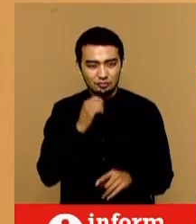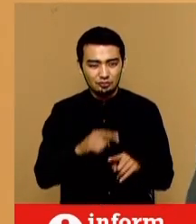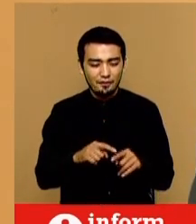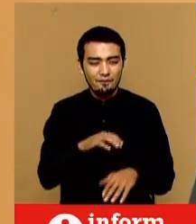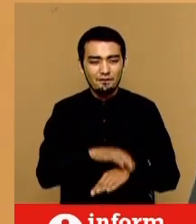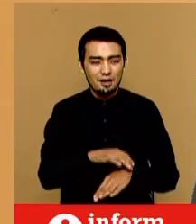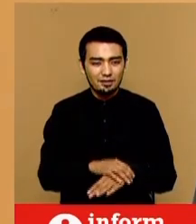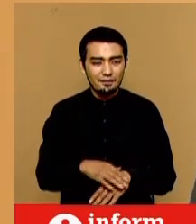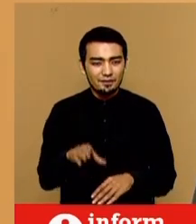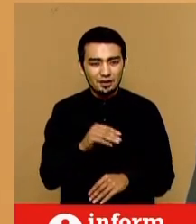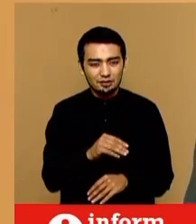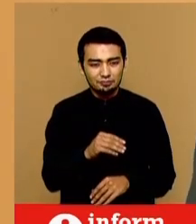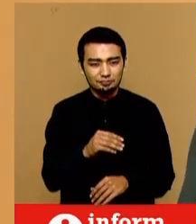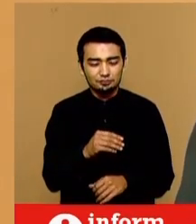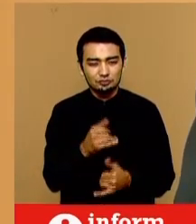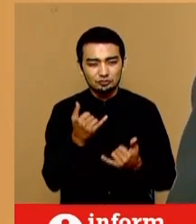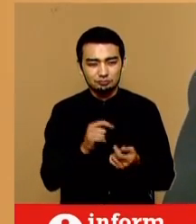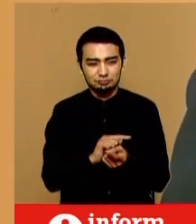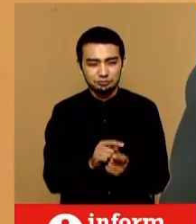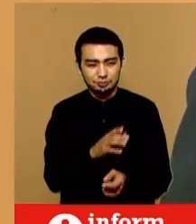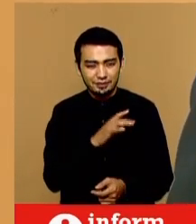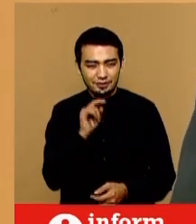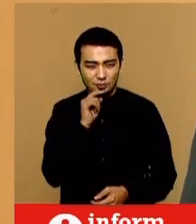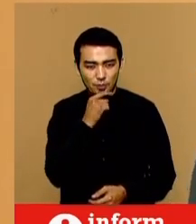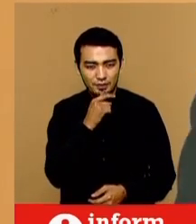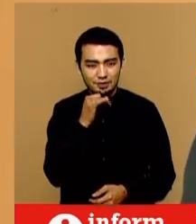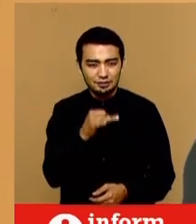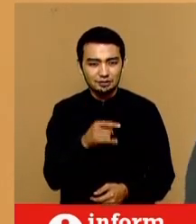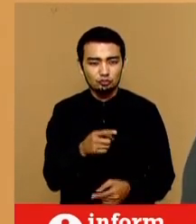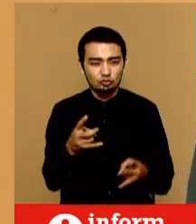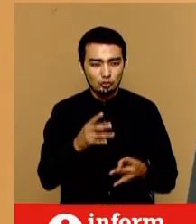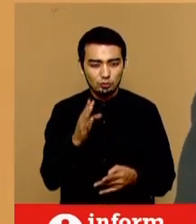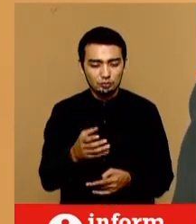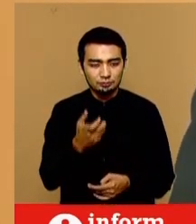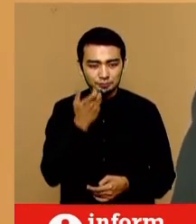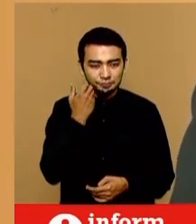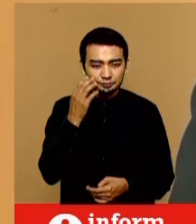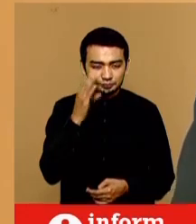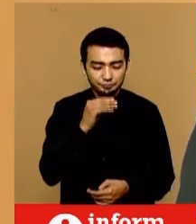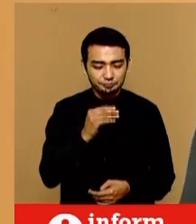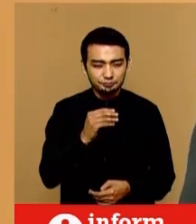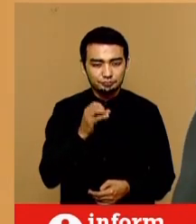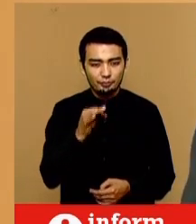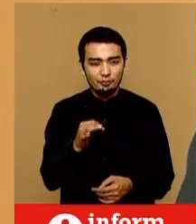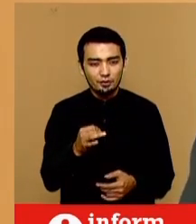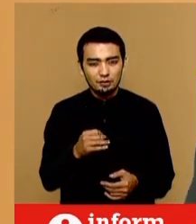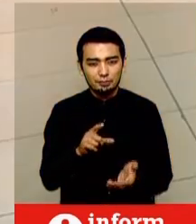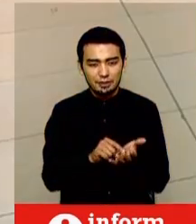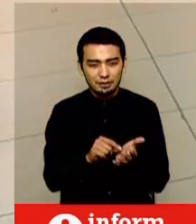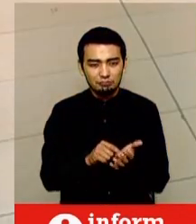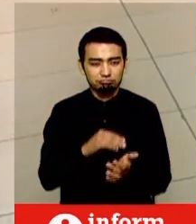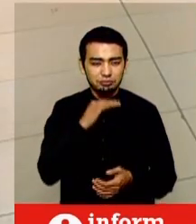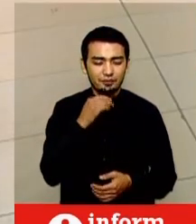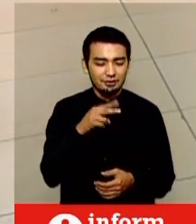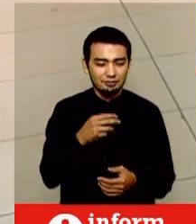факторы сегодняшнего изменения в экономике, это должно дать возможность всем пенсионерам обеспечить достойную пенсию.